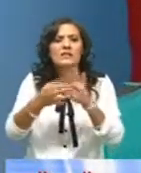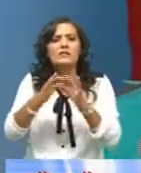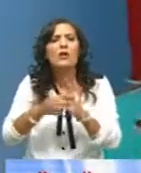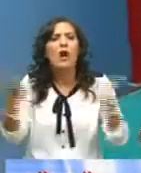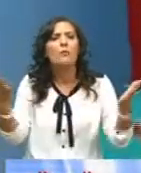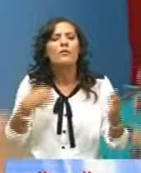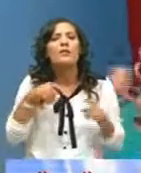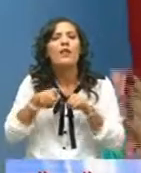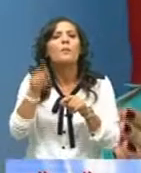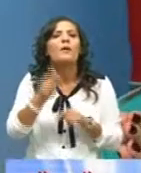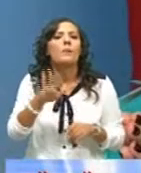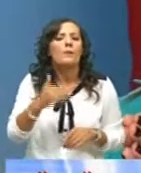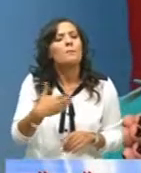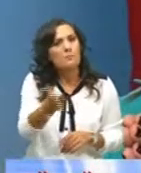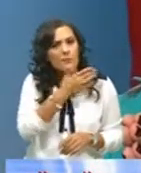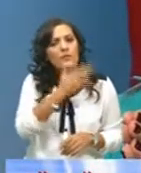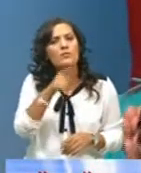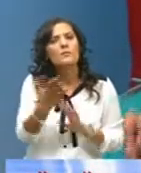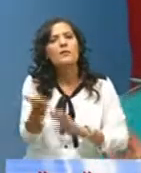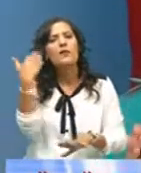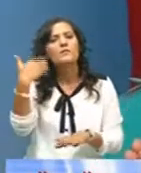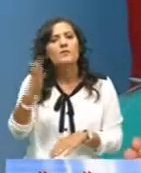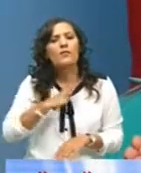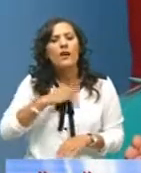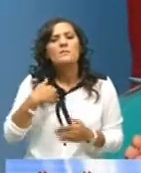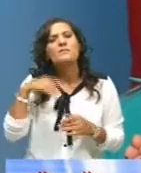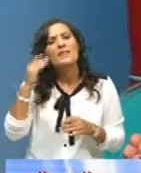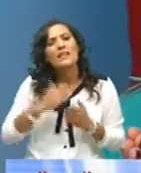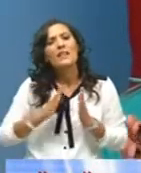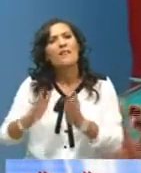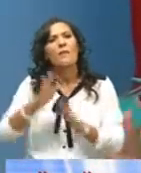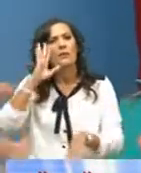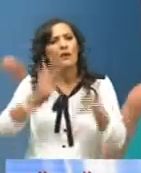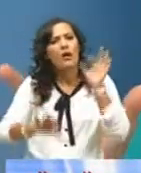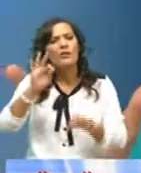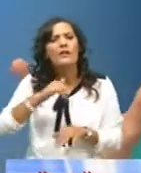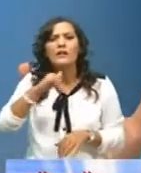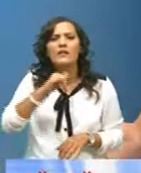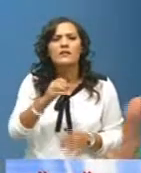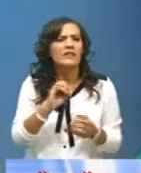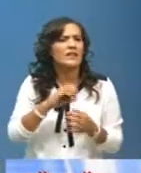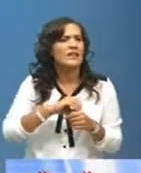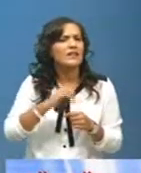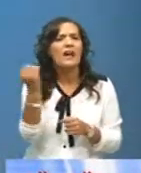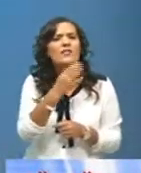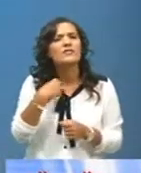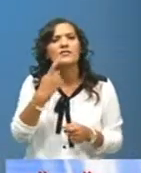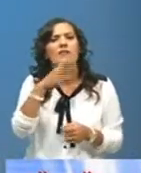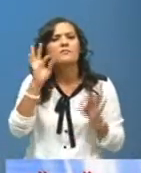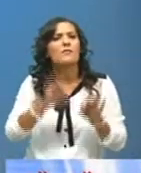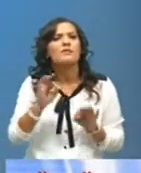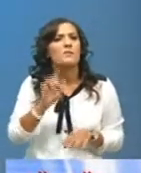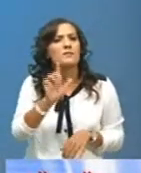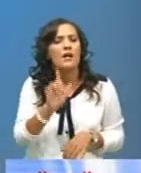takip edemedik biliyoruz ki böyle bir geçmişimiz var Biz rutin kontrolleri mize yaklaşık kaç yaşlarında başlayacağız